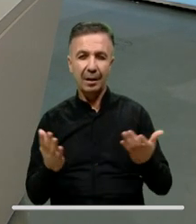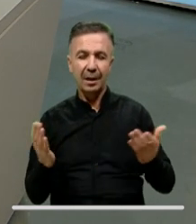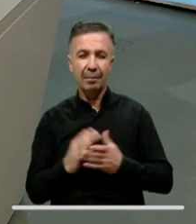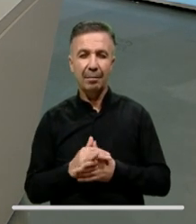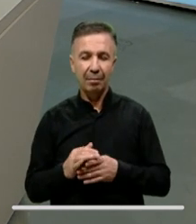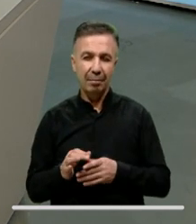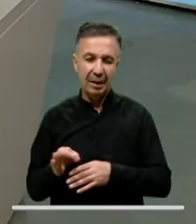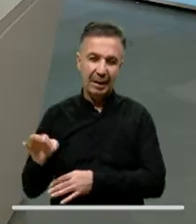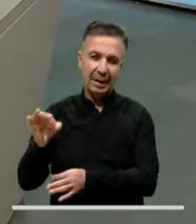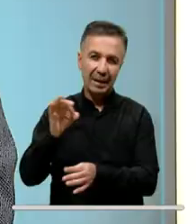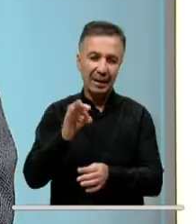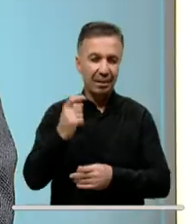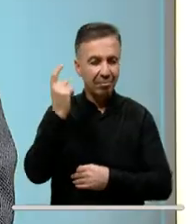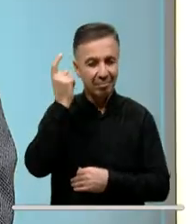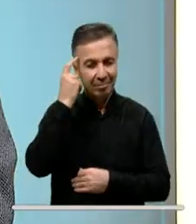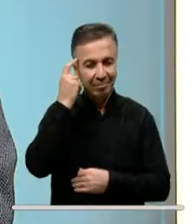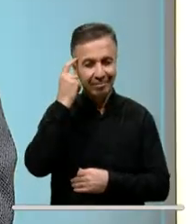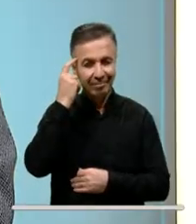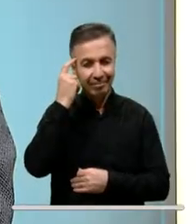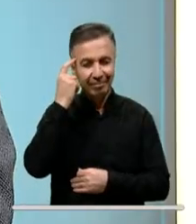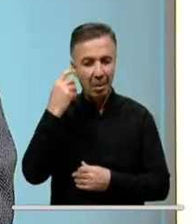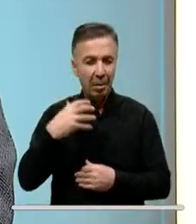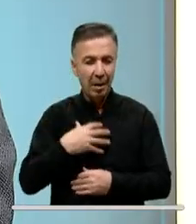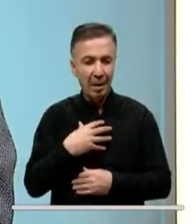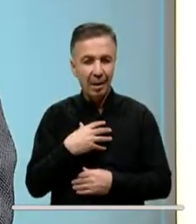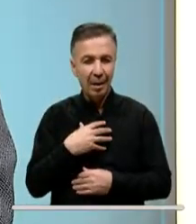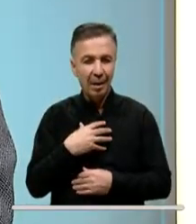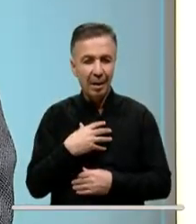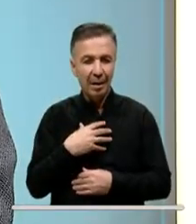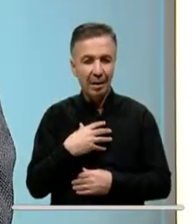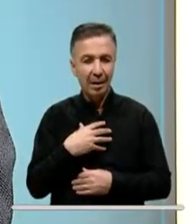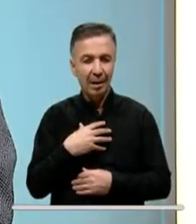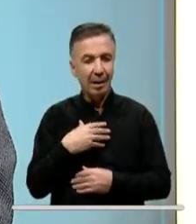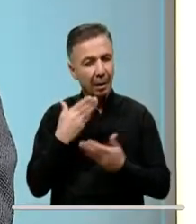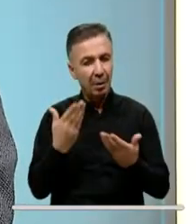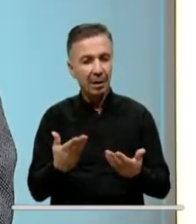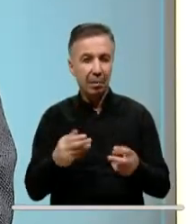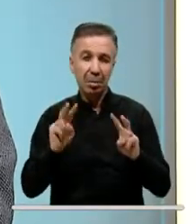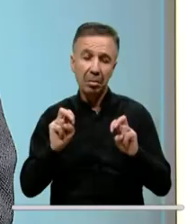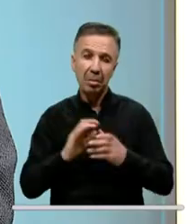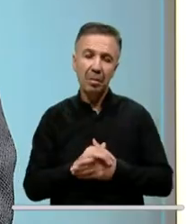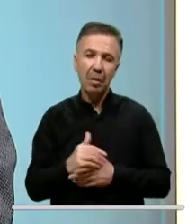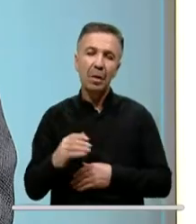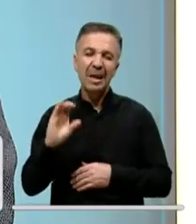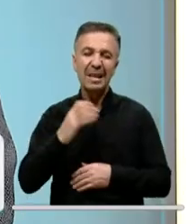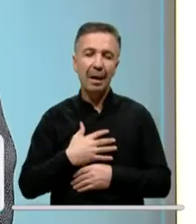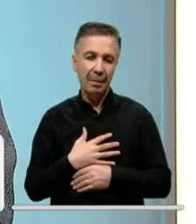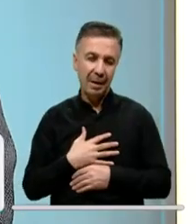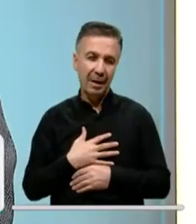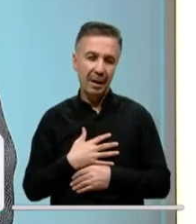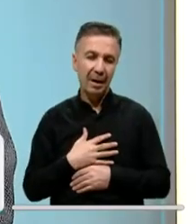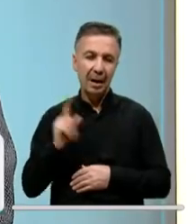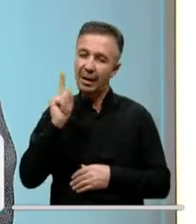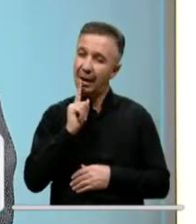insanların kafasından efendim kendi kendilerine kabul ettikleri bir husus. Bunun dinimizle,